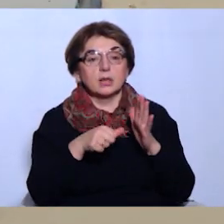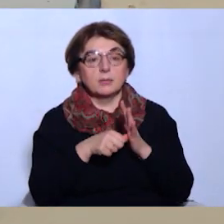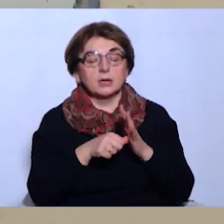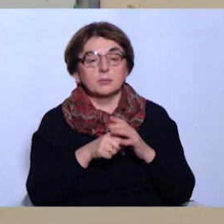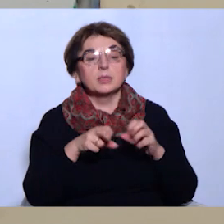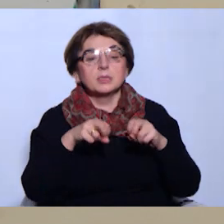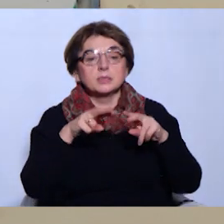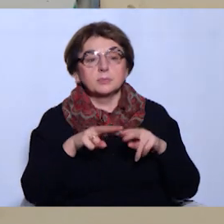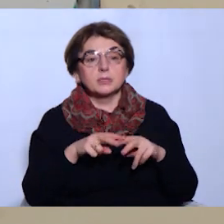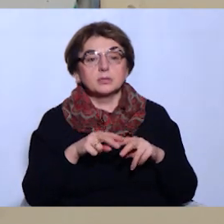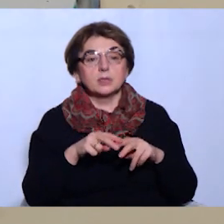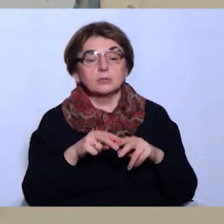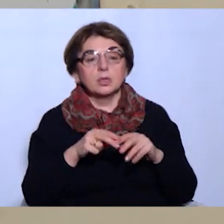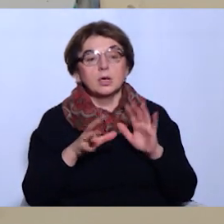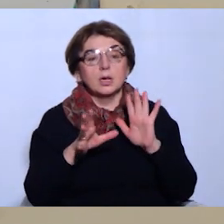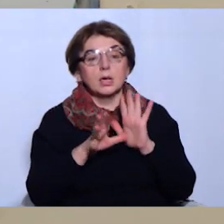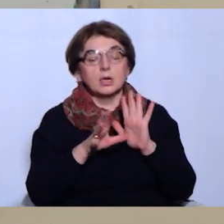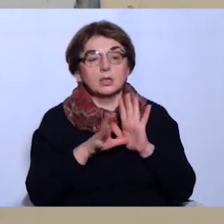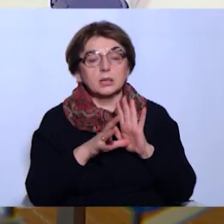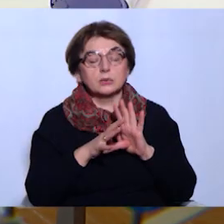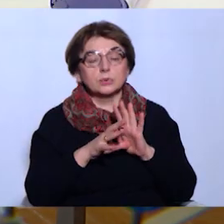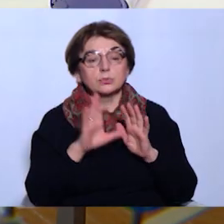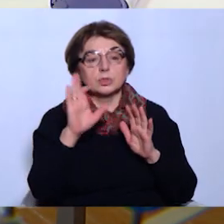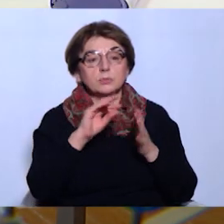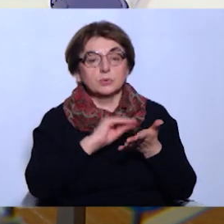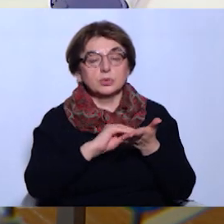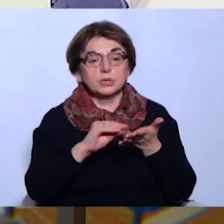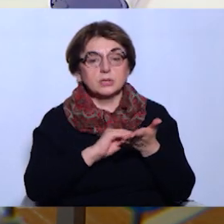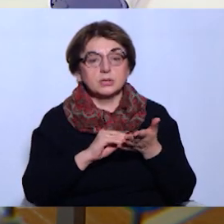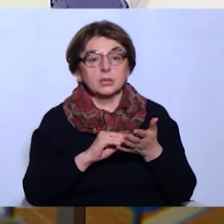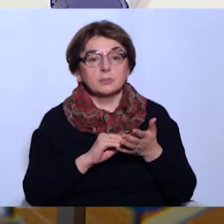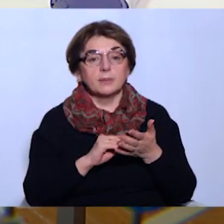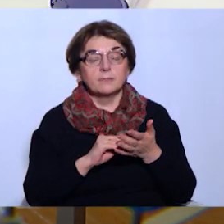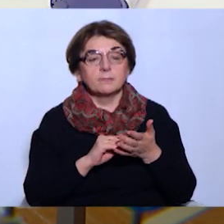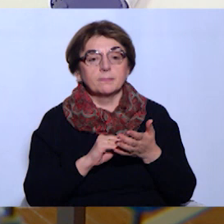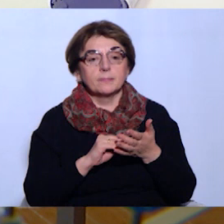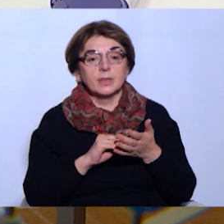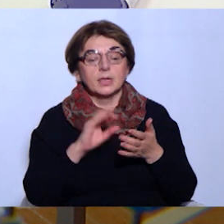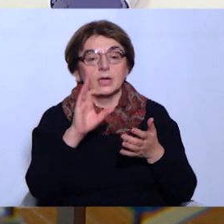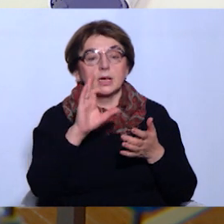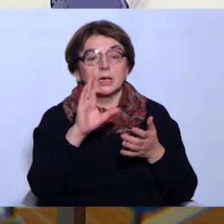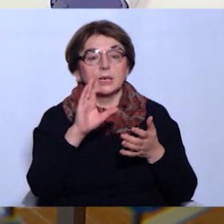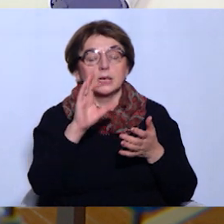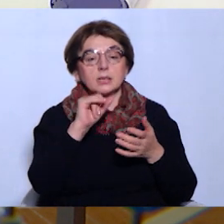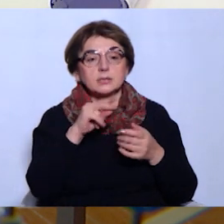გამოსახვა ელექტრონული ფორმულების. S, P,